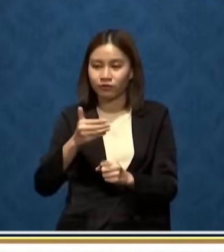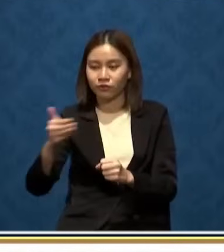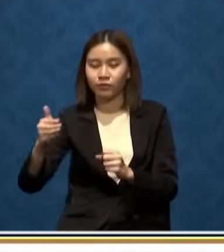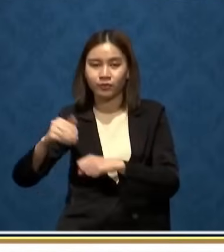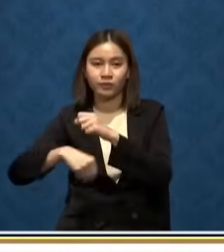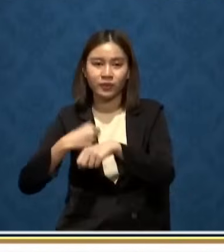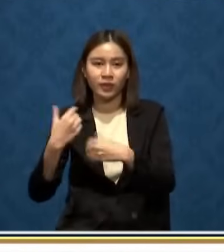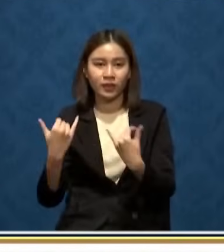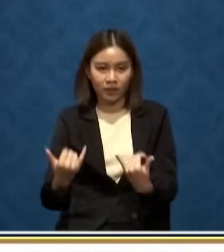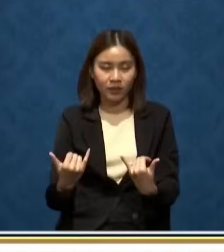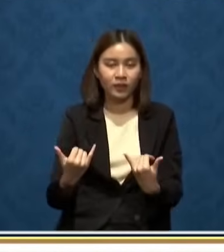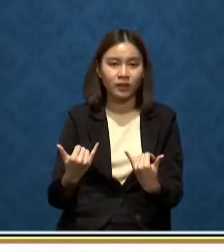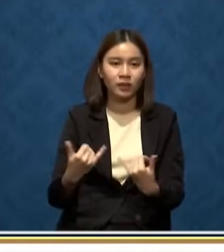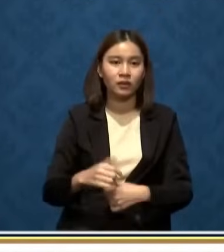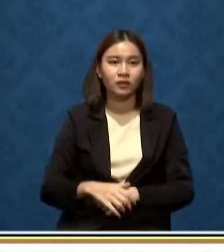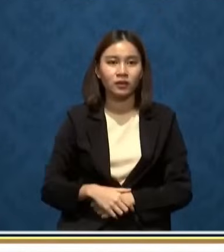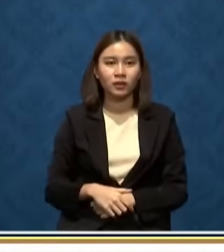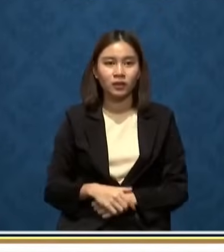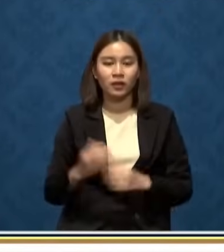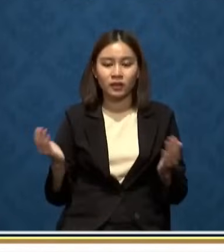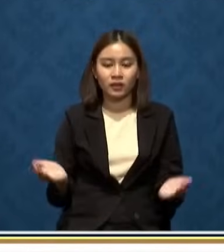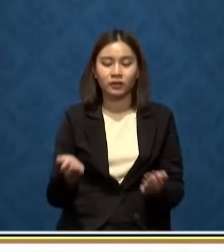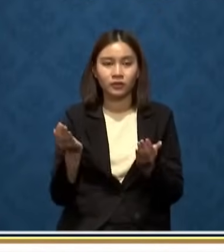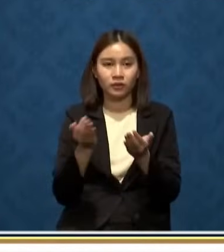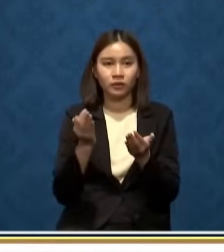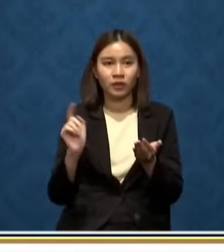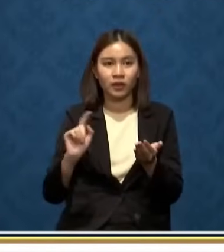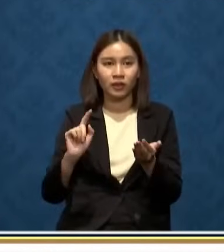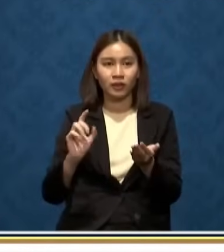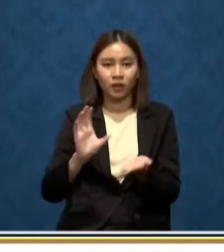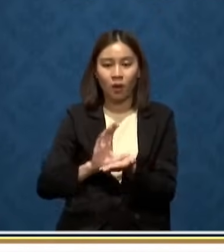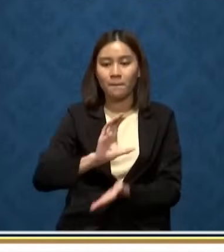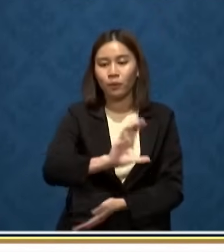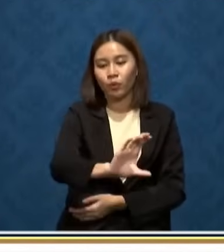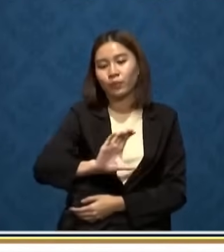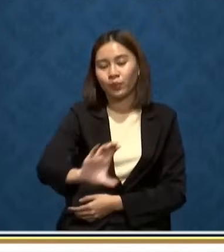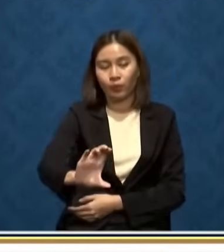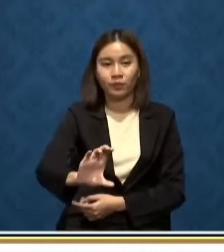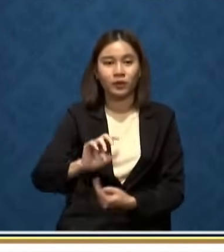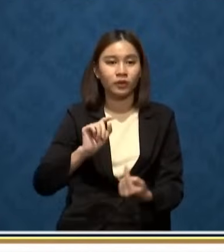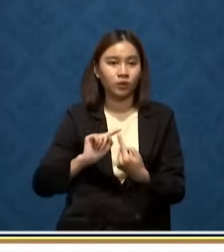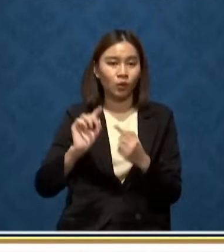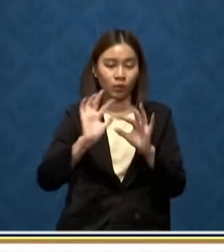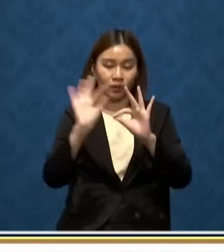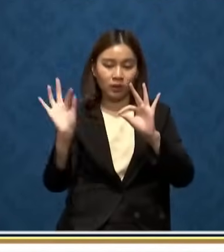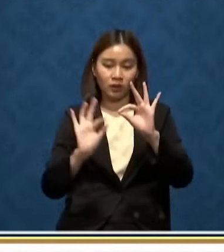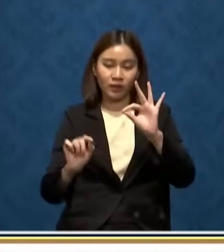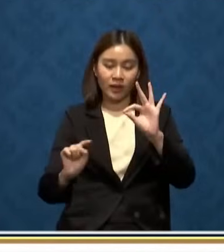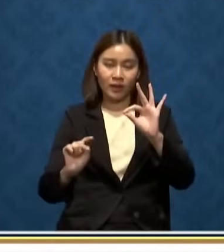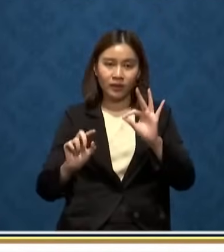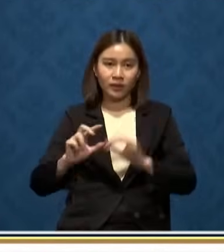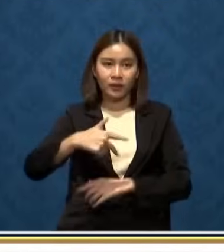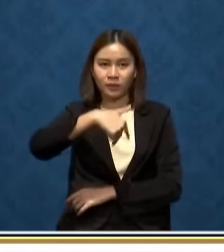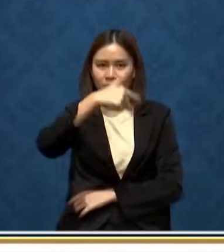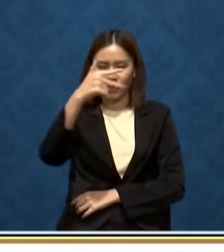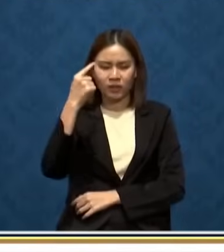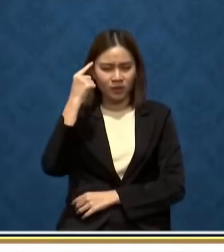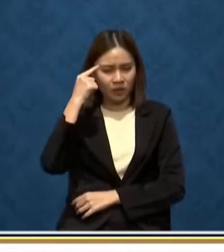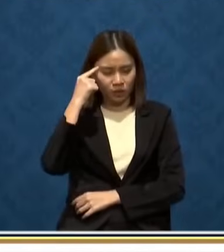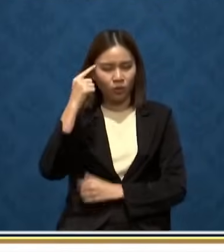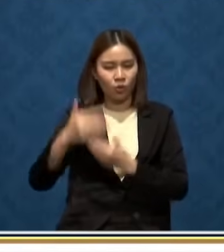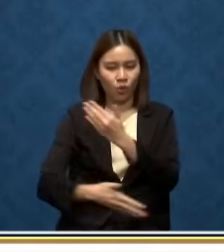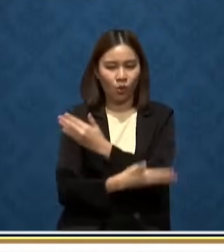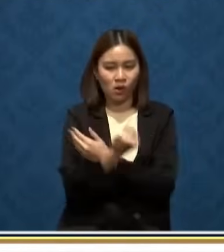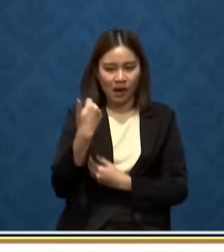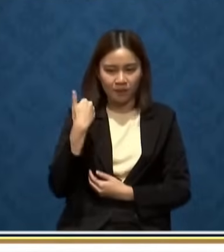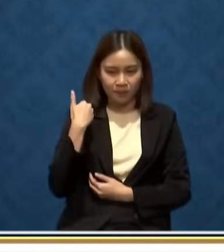ทั้งการสนับสนุนอาจจะบอกว่าการลงทุนเพิ่มกับเนื้อหาที่ไทย PBS มองว่าจะมีโอกาสเ